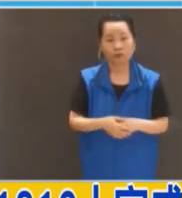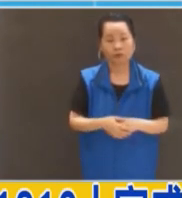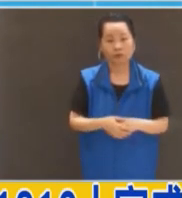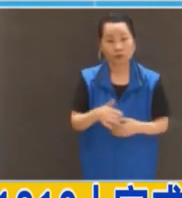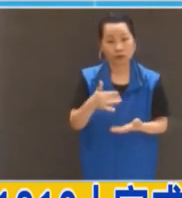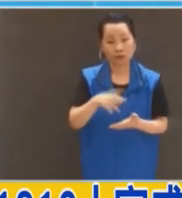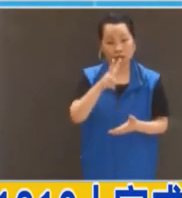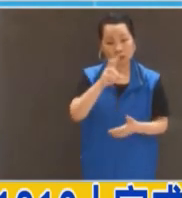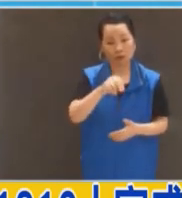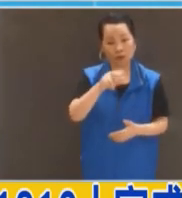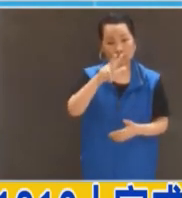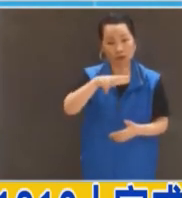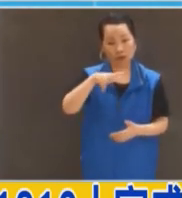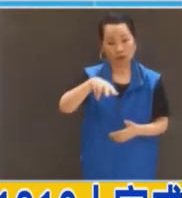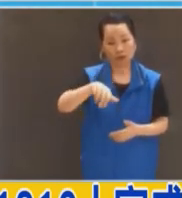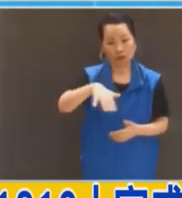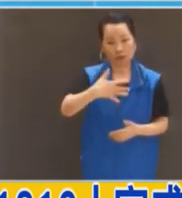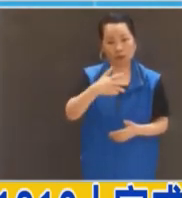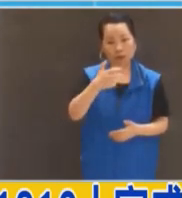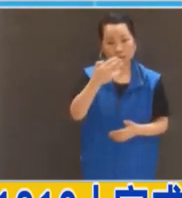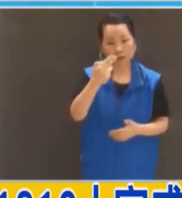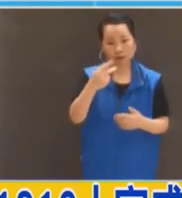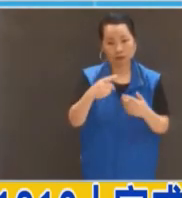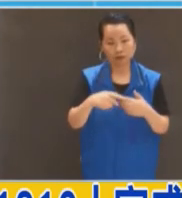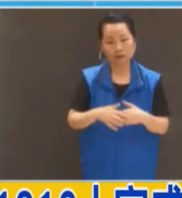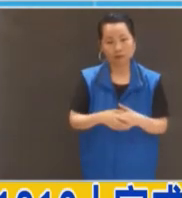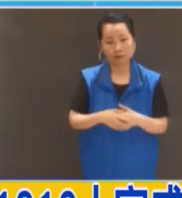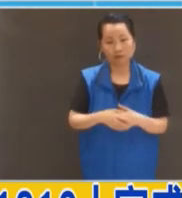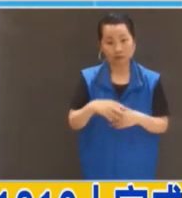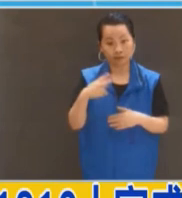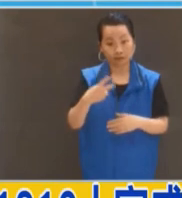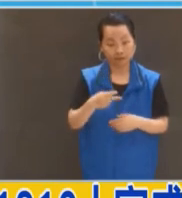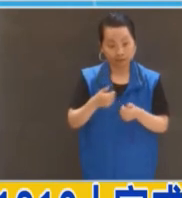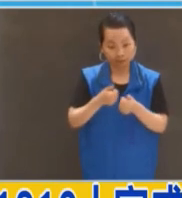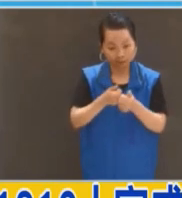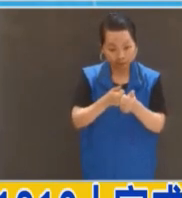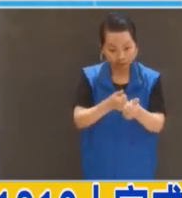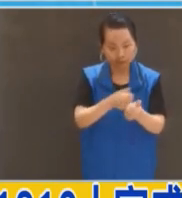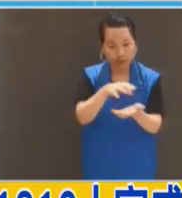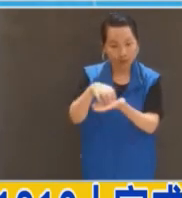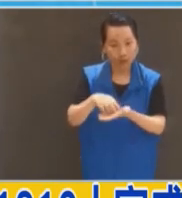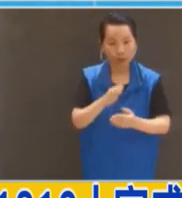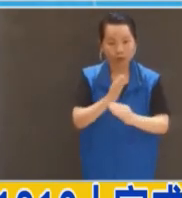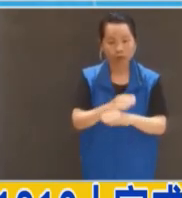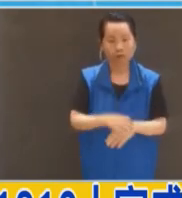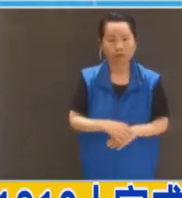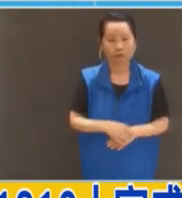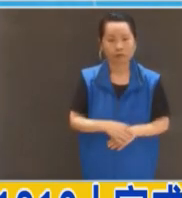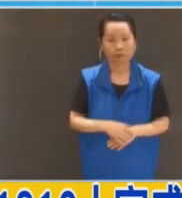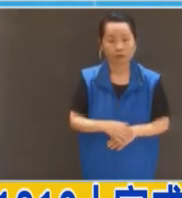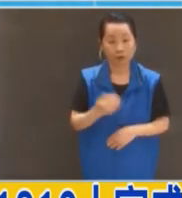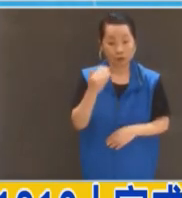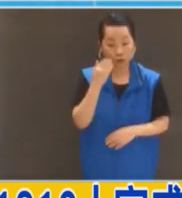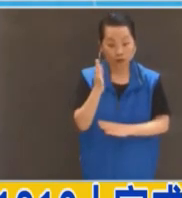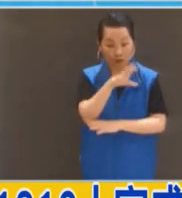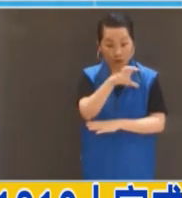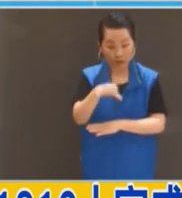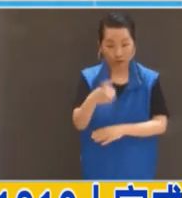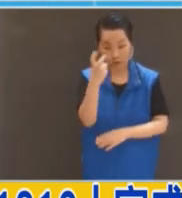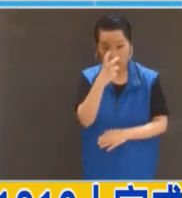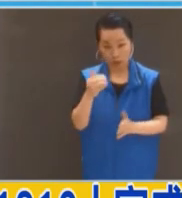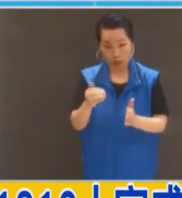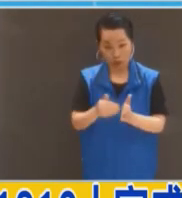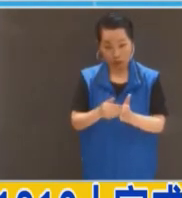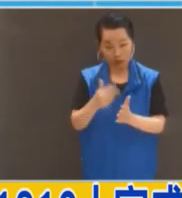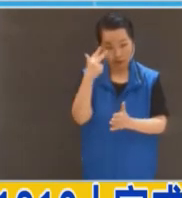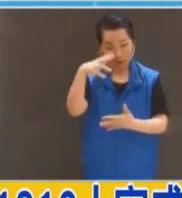计27597件，并持续在办理中。所以中央表示地方主要完成核定以后7天